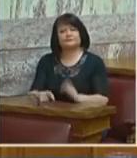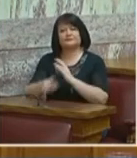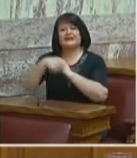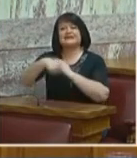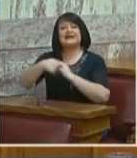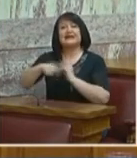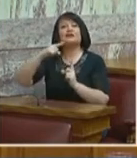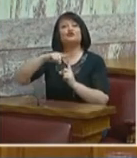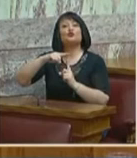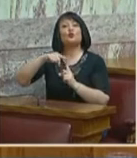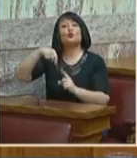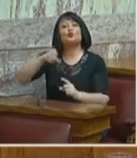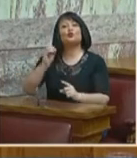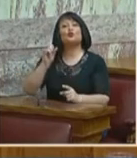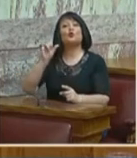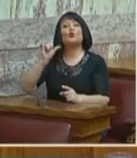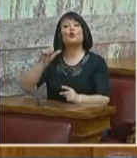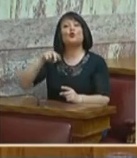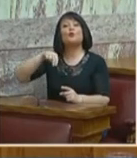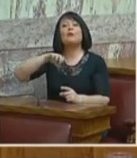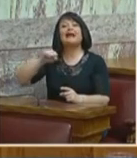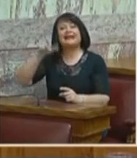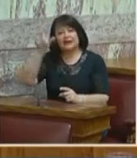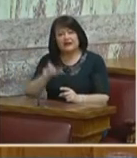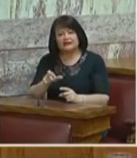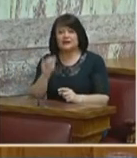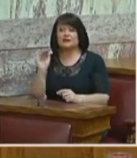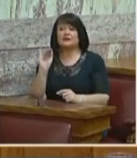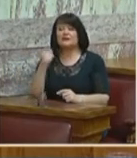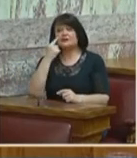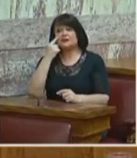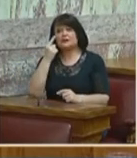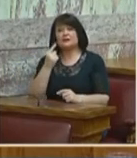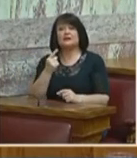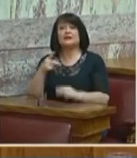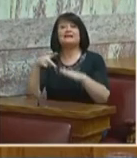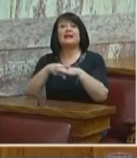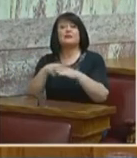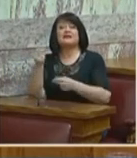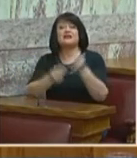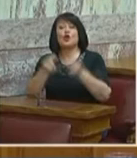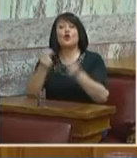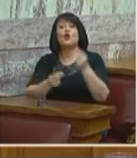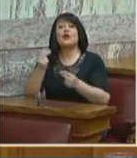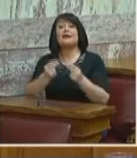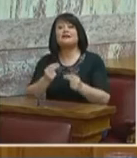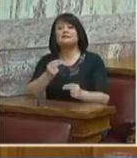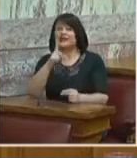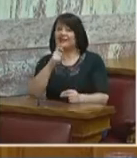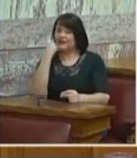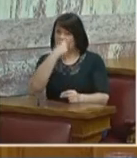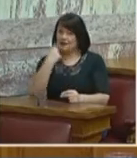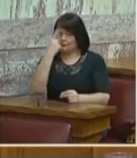Λουπάκη, η οποία στο πλαίσιο των καθηκόντων της ζήτησε να ερευνηθούν οι τραπεζικοί λογαριασμοί των αναφερομένων πολιτικών προσώπων και συγγενών